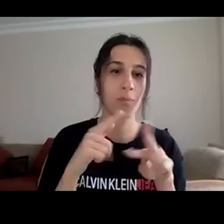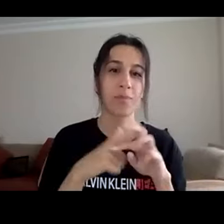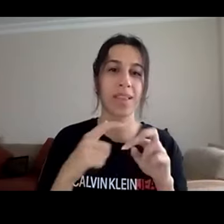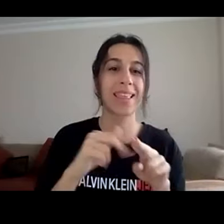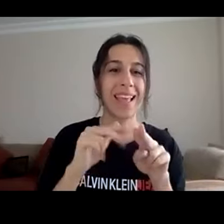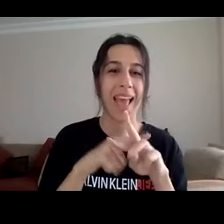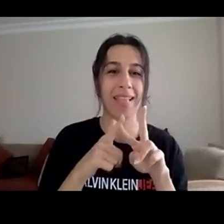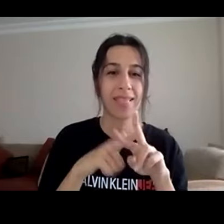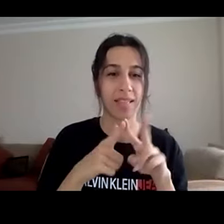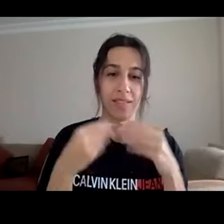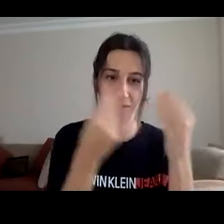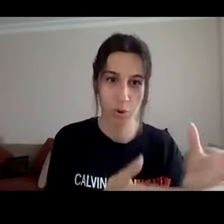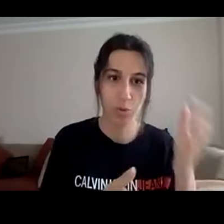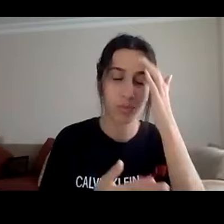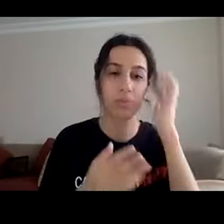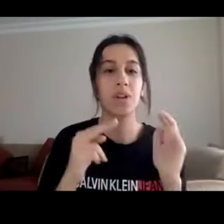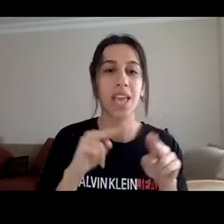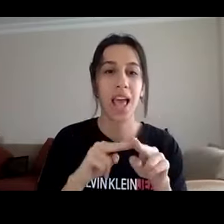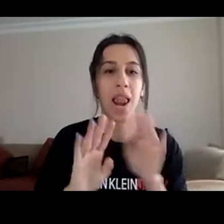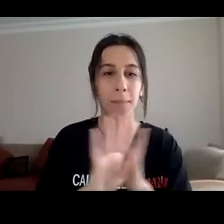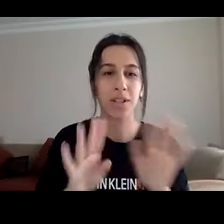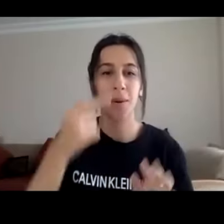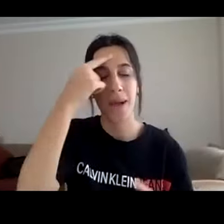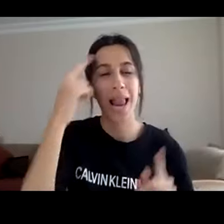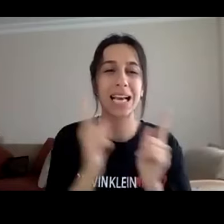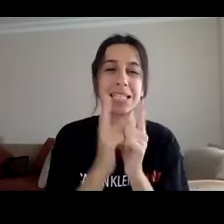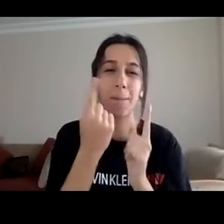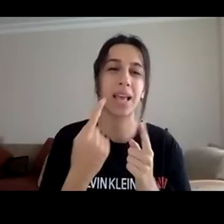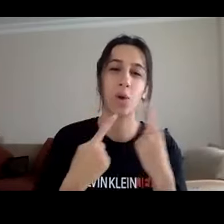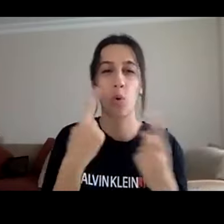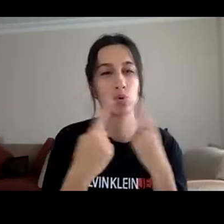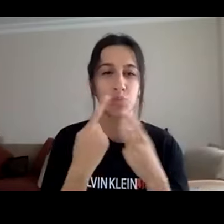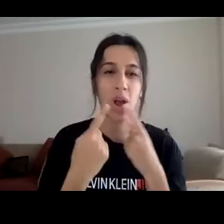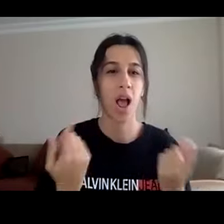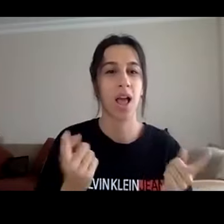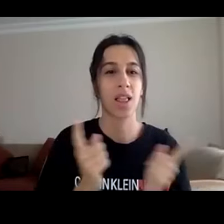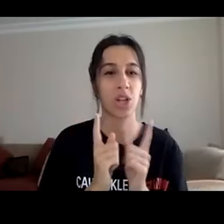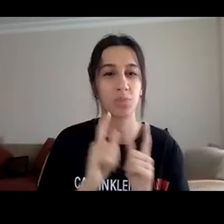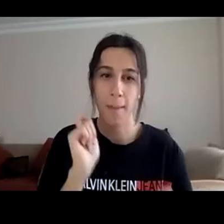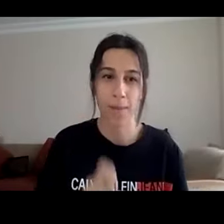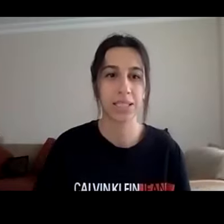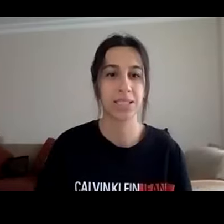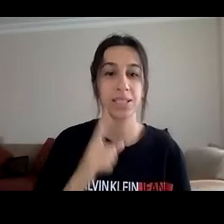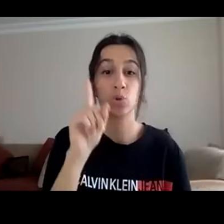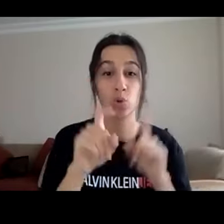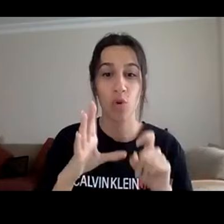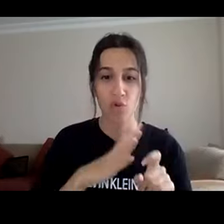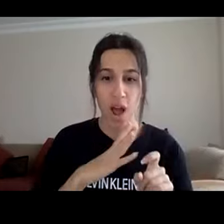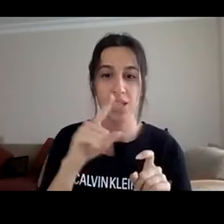sunumu arkasından da belki kısa bir tartışma yaparız. Sorularınızı chat'e yazarsanız